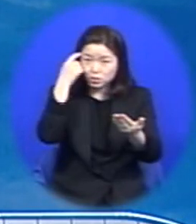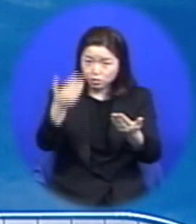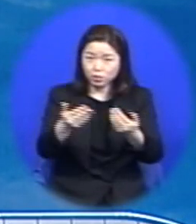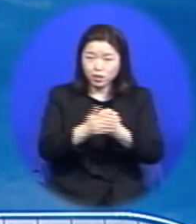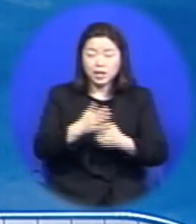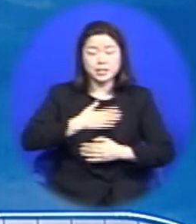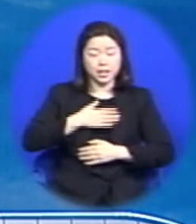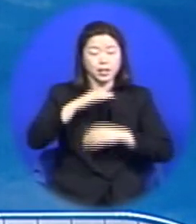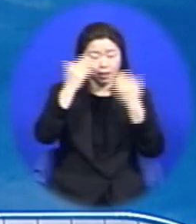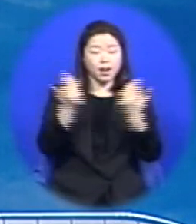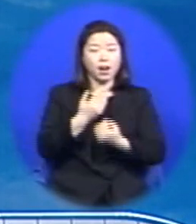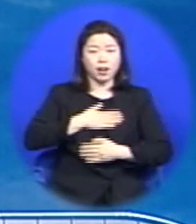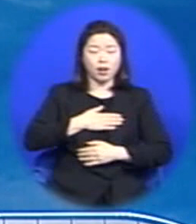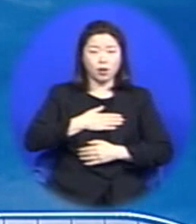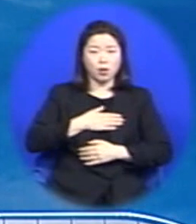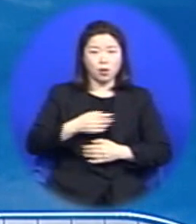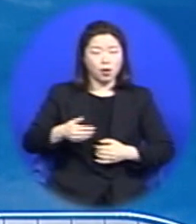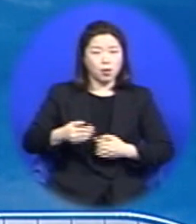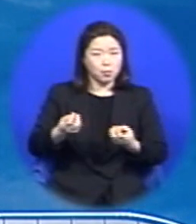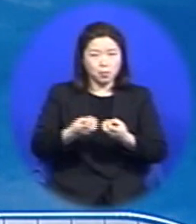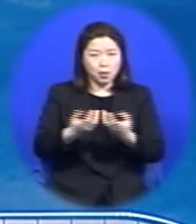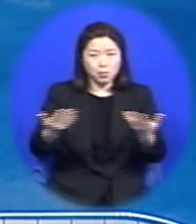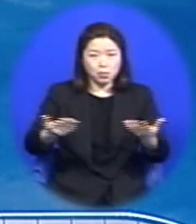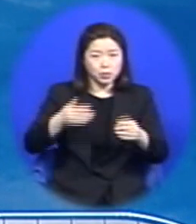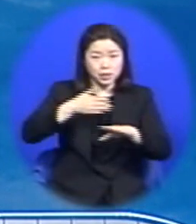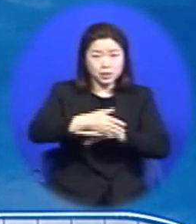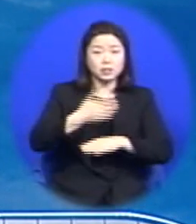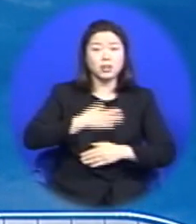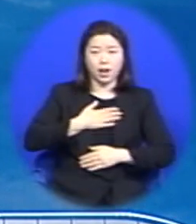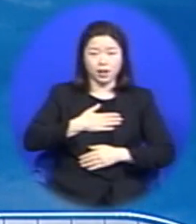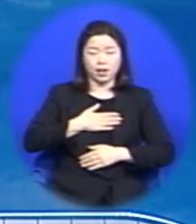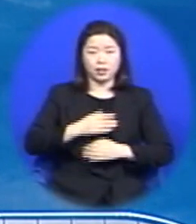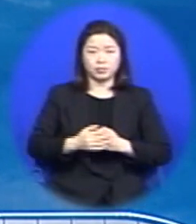다 알아요. 어쩔 수 없이 늦으신 거 알아요.